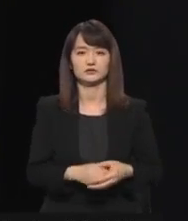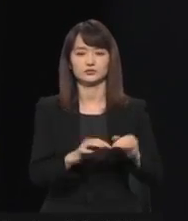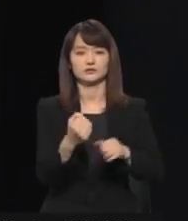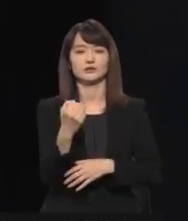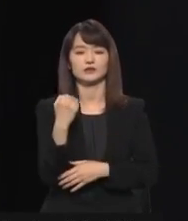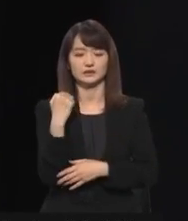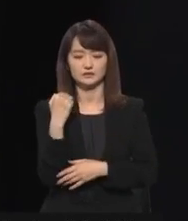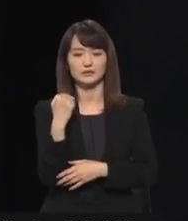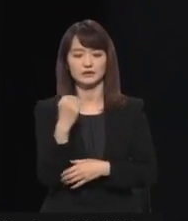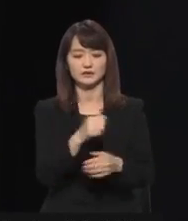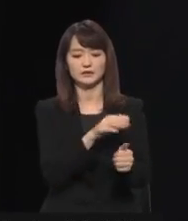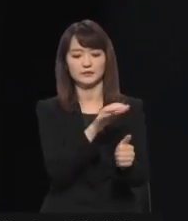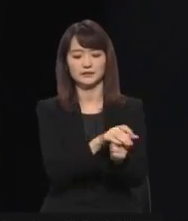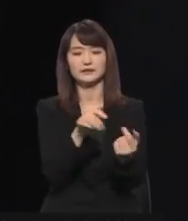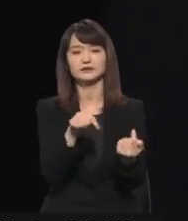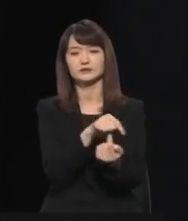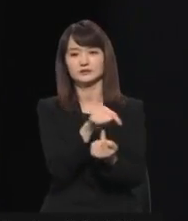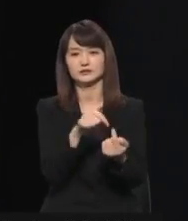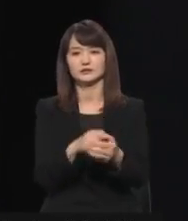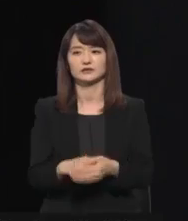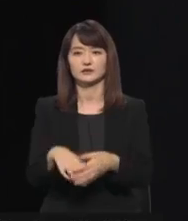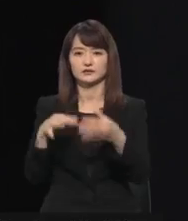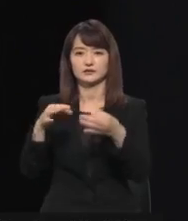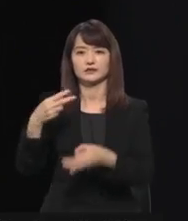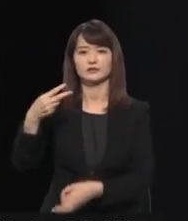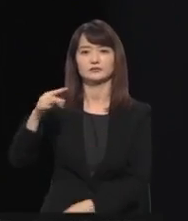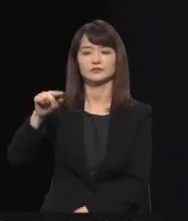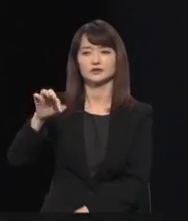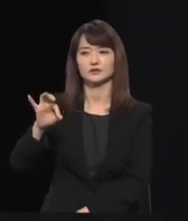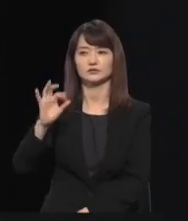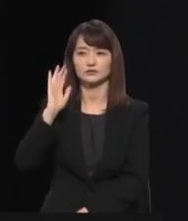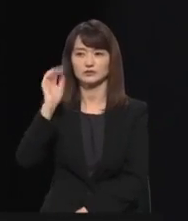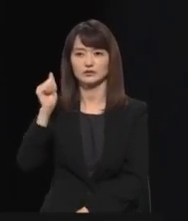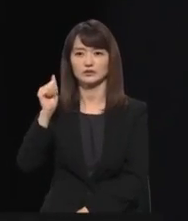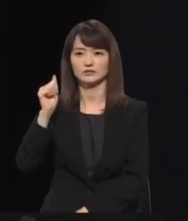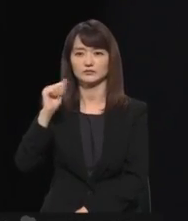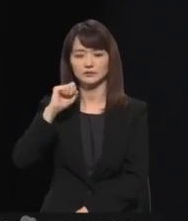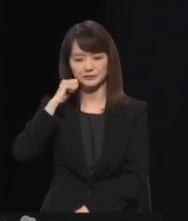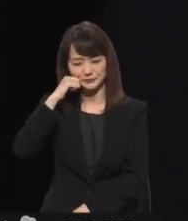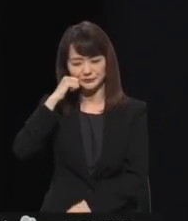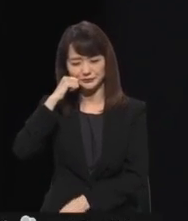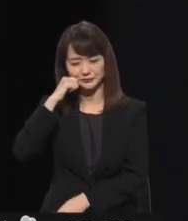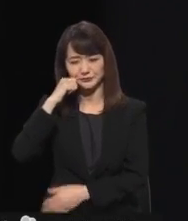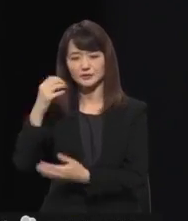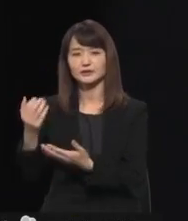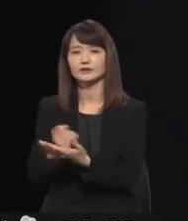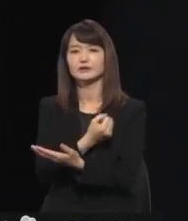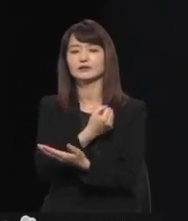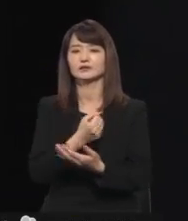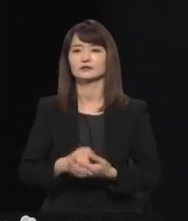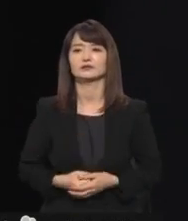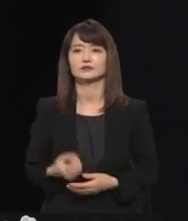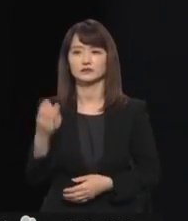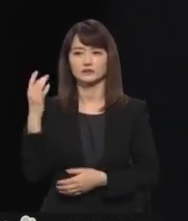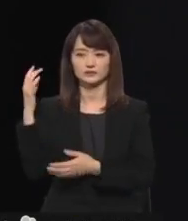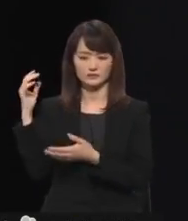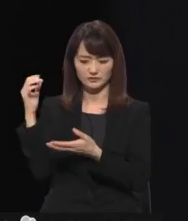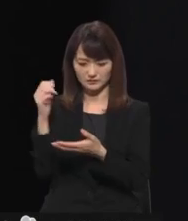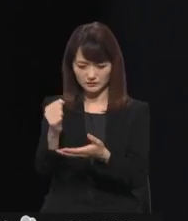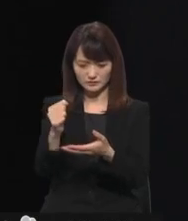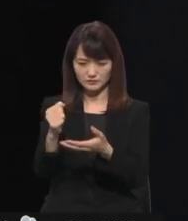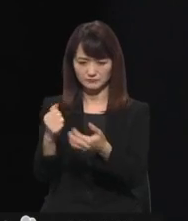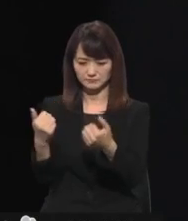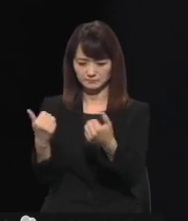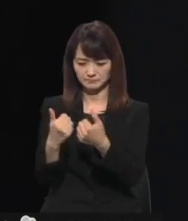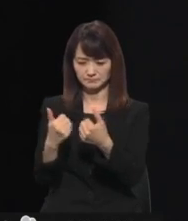했어요 그리고 나서 김대중 대통령 어렵게 정권은 청소 했습니다만 사실상 기존 있는 기득권 들과 히프 협회